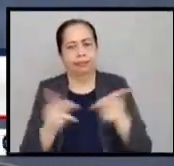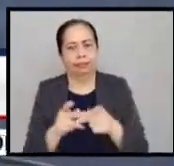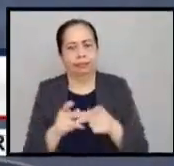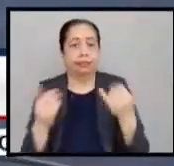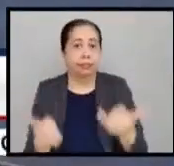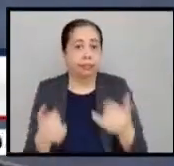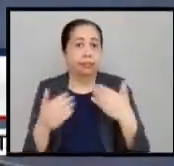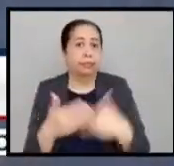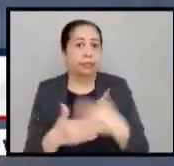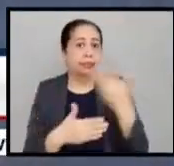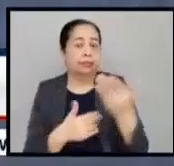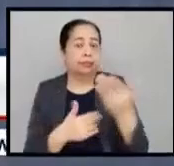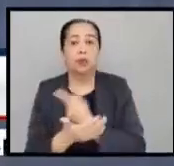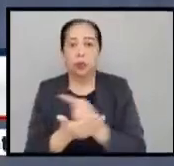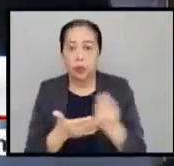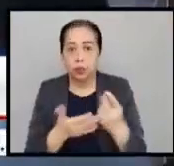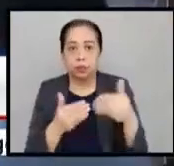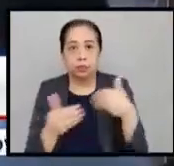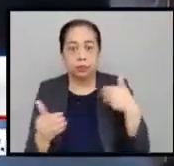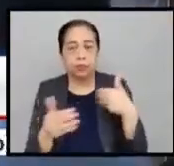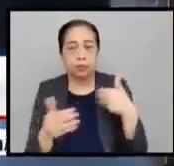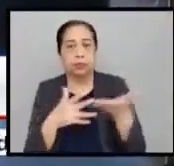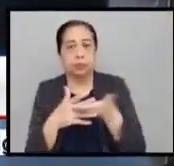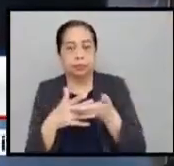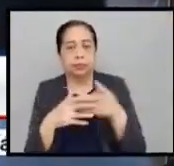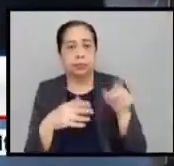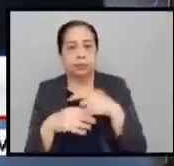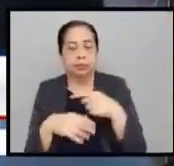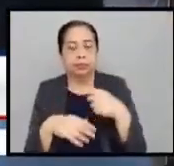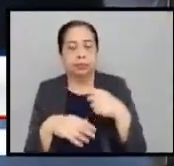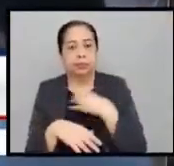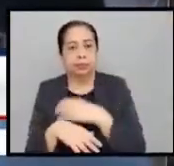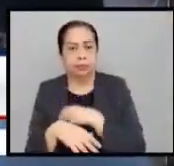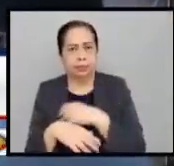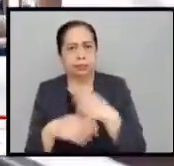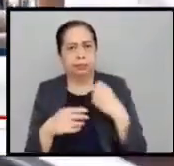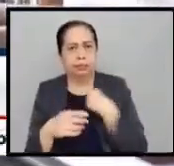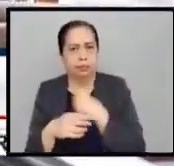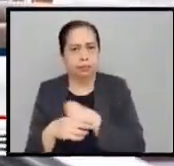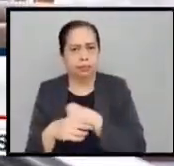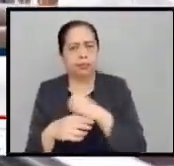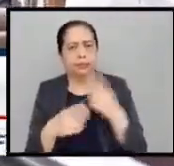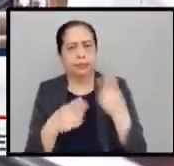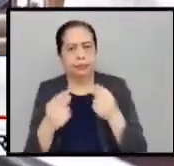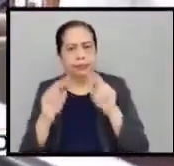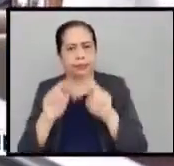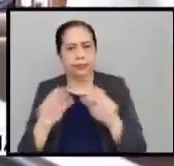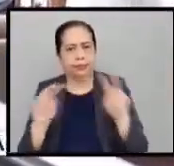susunod na linggo o bago mag-break ang sesyon, isagawa ng Senado ang investigasyon.